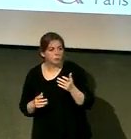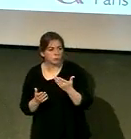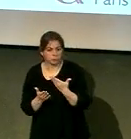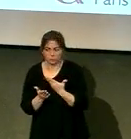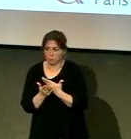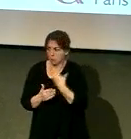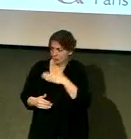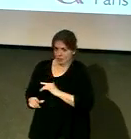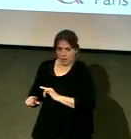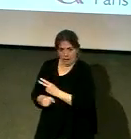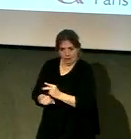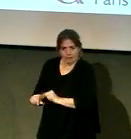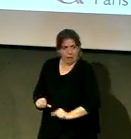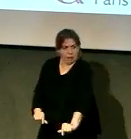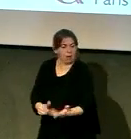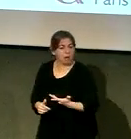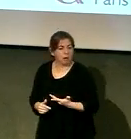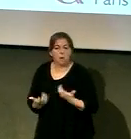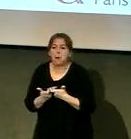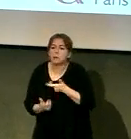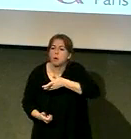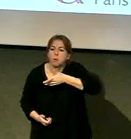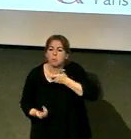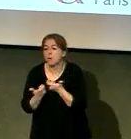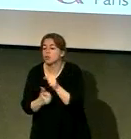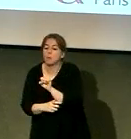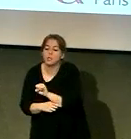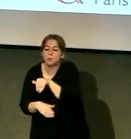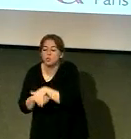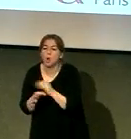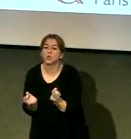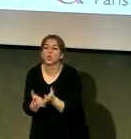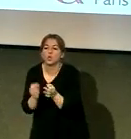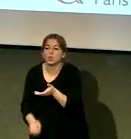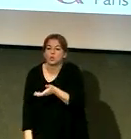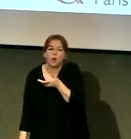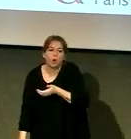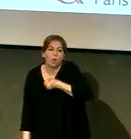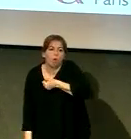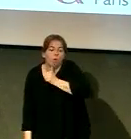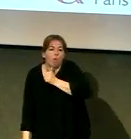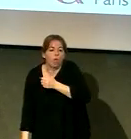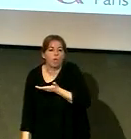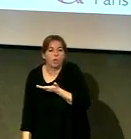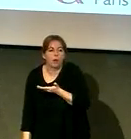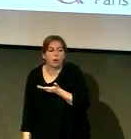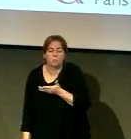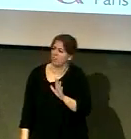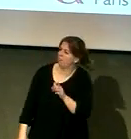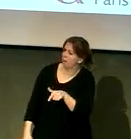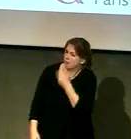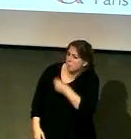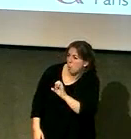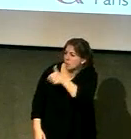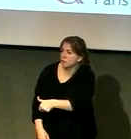tendance. Boire beaucoup un samedi de temps en temps, est-ce que c'est boire beaucoup? Est-ce que déjà tous les professionnels sont au